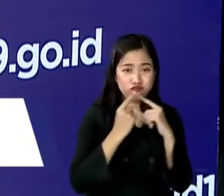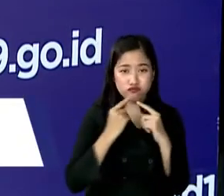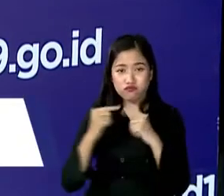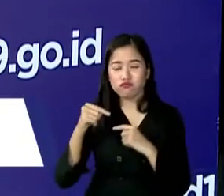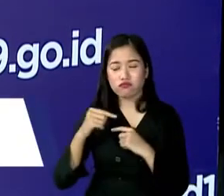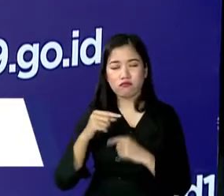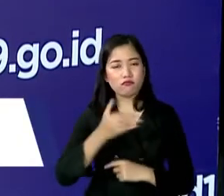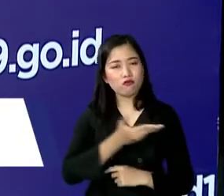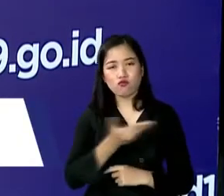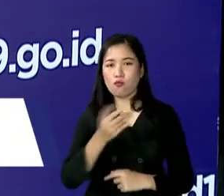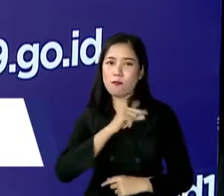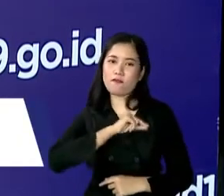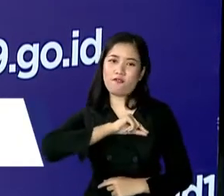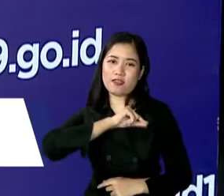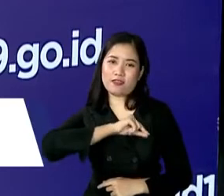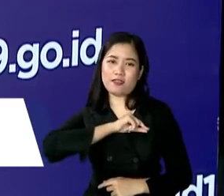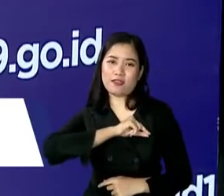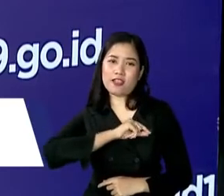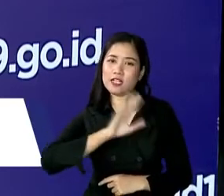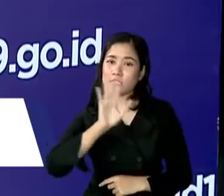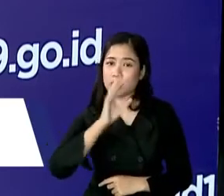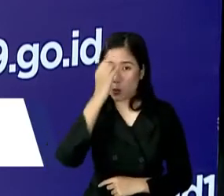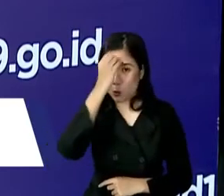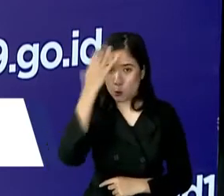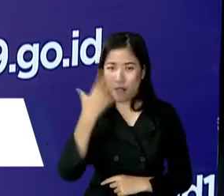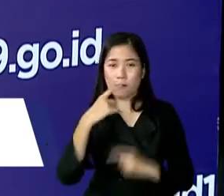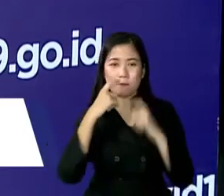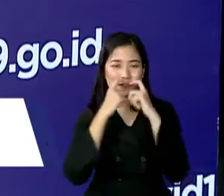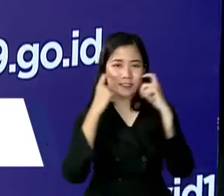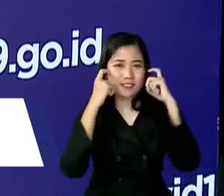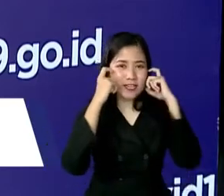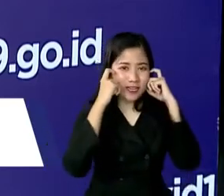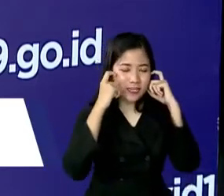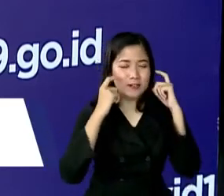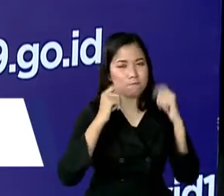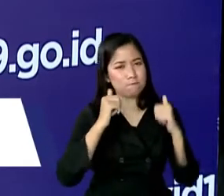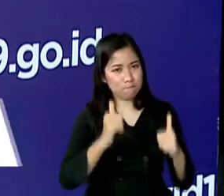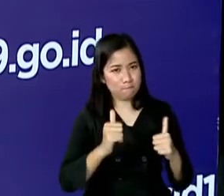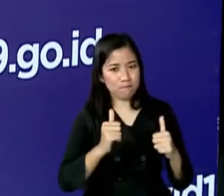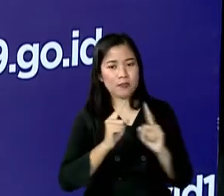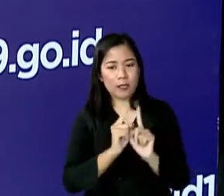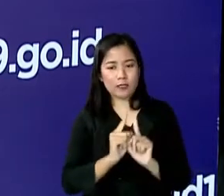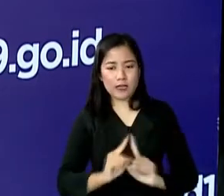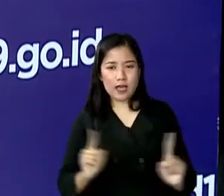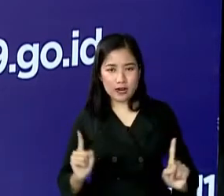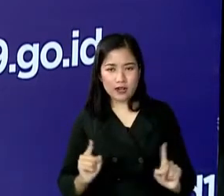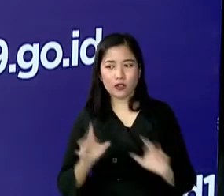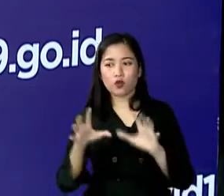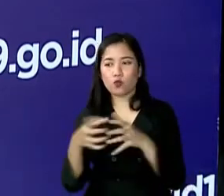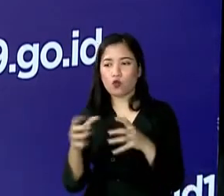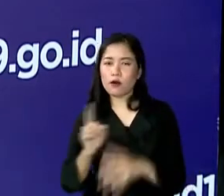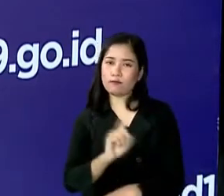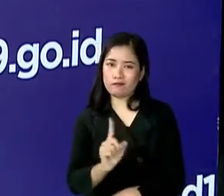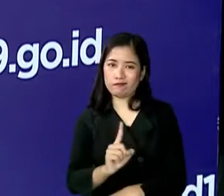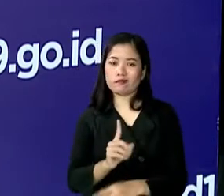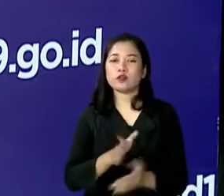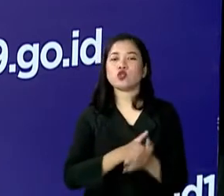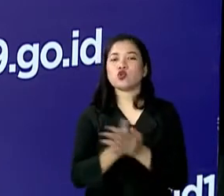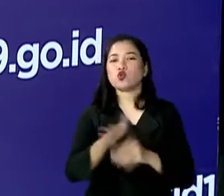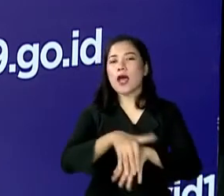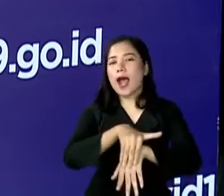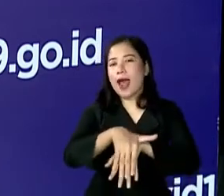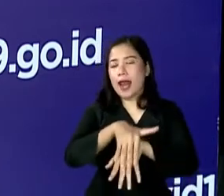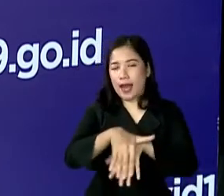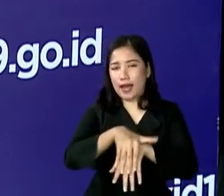bisa bermanfaat untuk semuanya jangan lupa untuk selalu memakai masker dengan benar menjaga jarak dan menghindari kerumunan serta mencuci